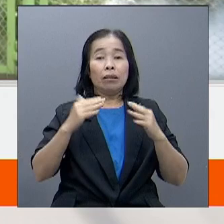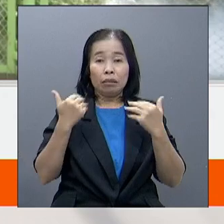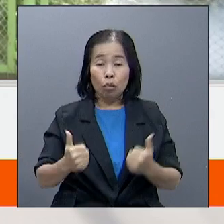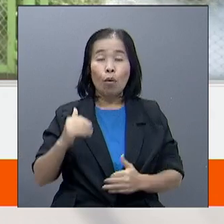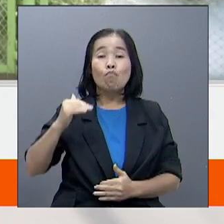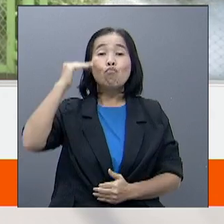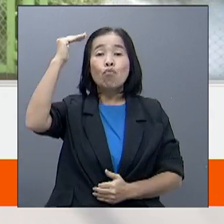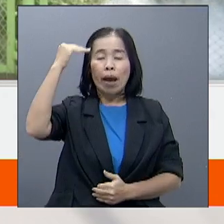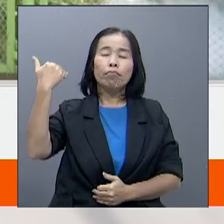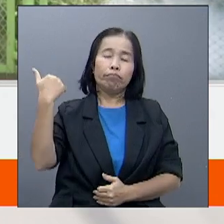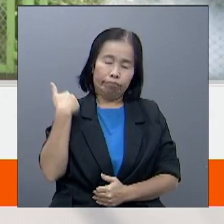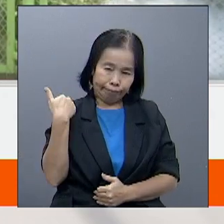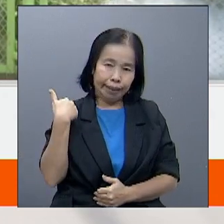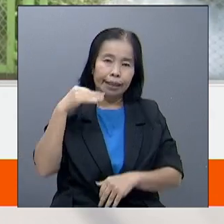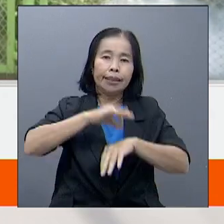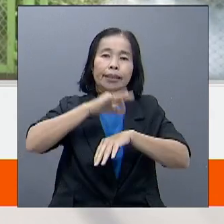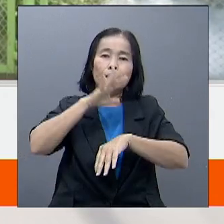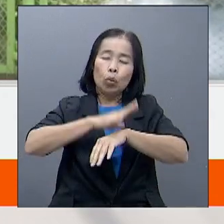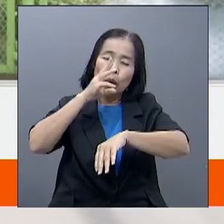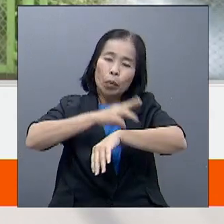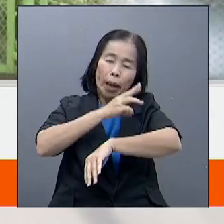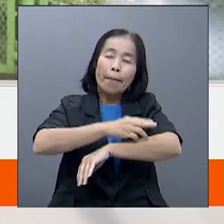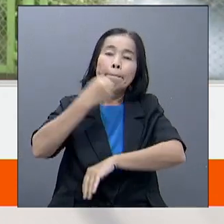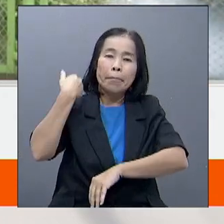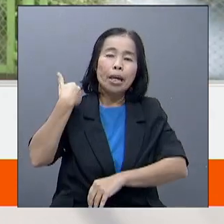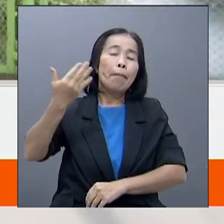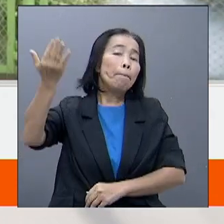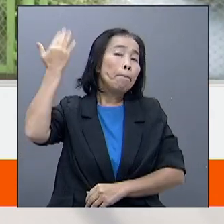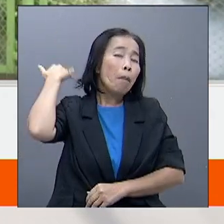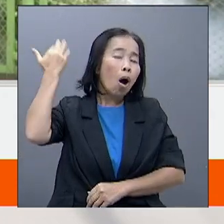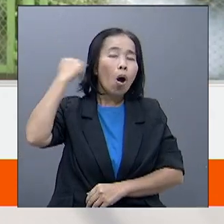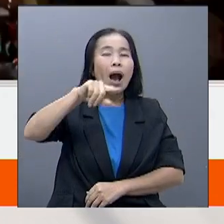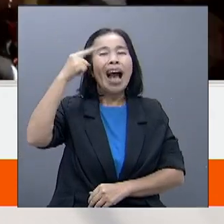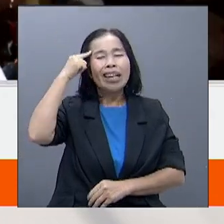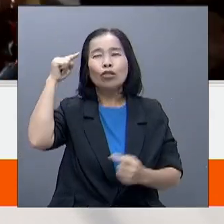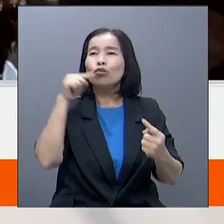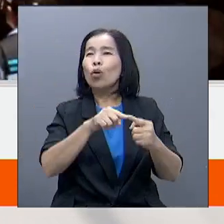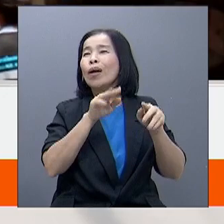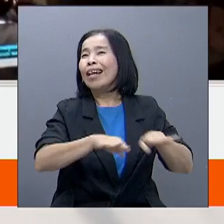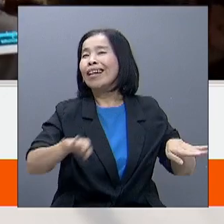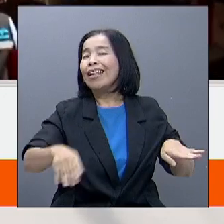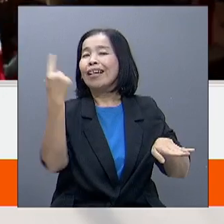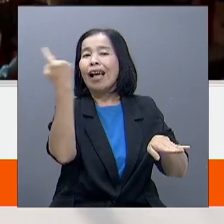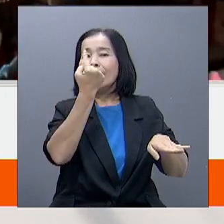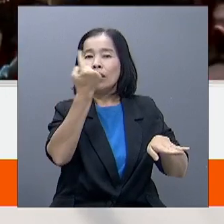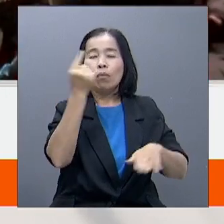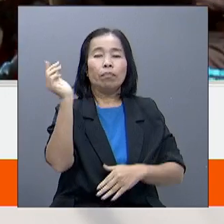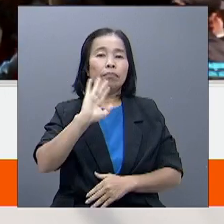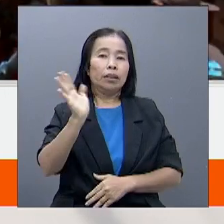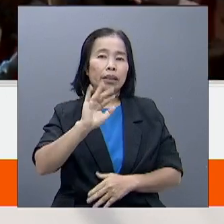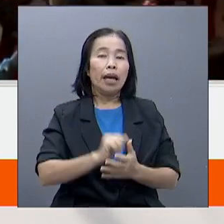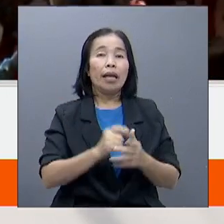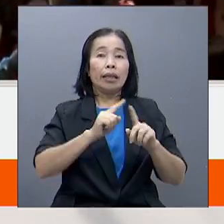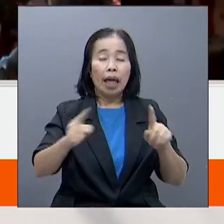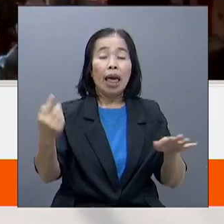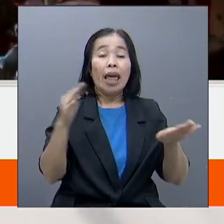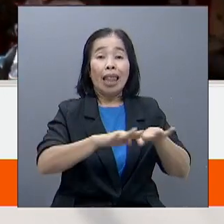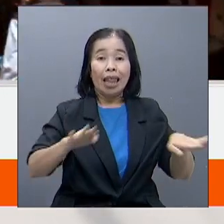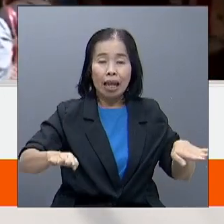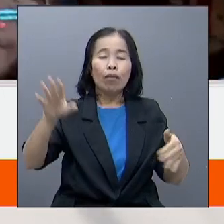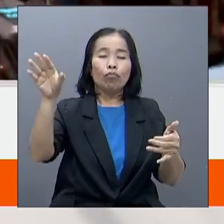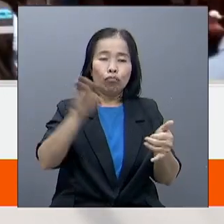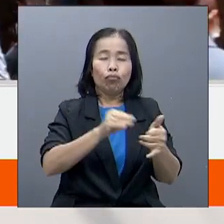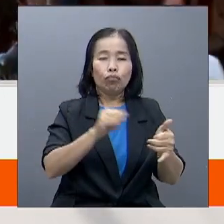ราพบได้ทุกอายุทุกกลุ่มวัยนะครับเพียงแต่ว่าในเด็กเนี่ยอาจจะมีการพบมากกว่าเท่